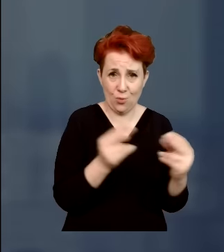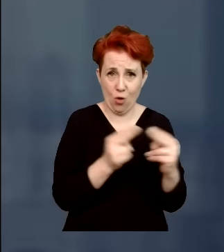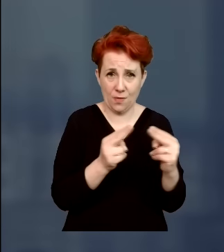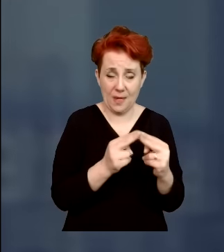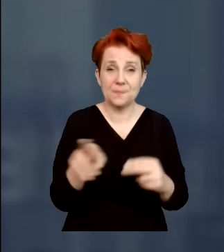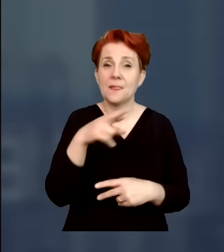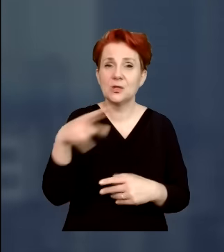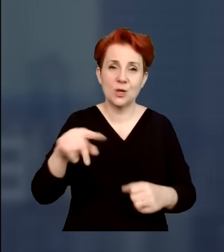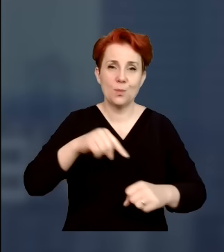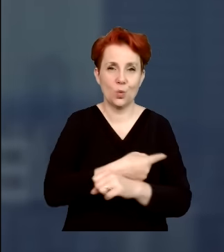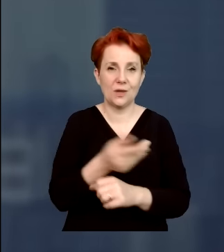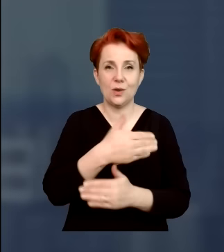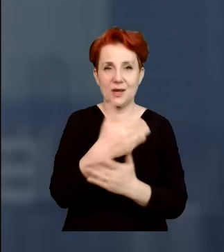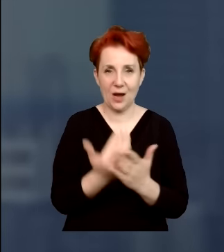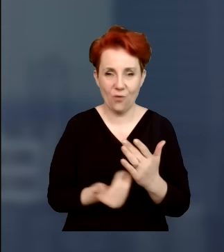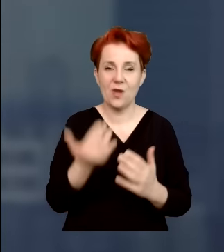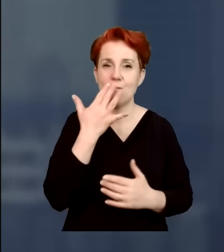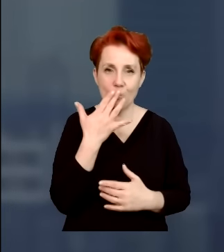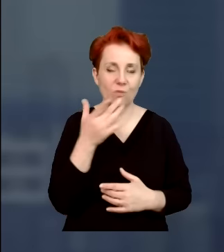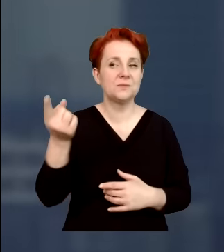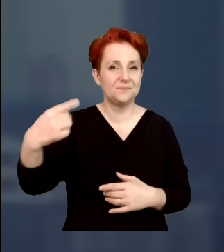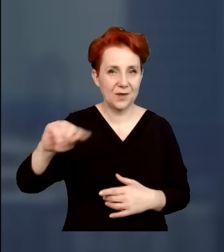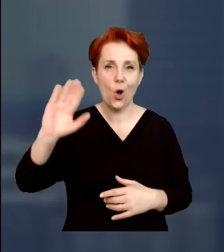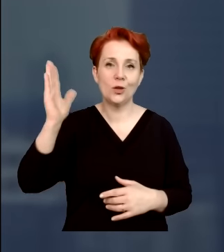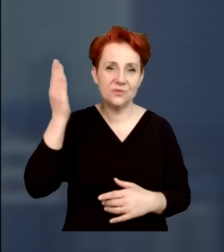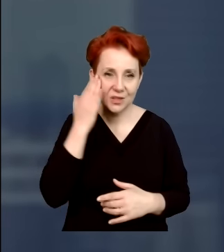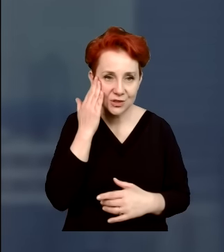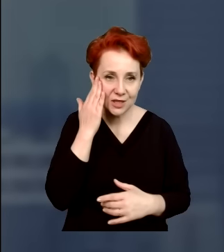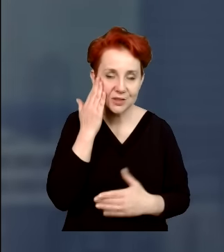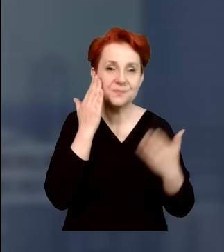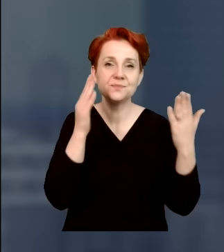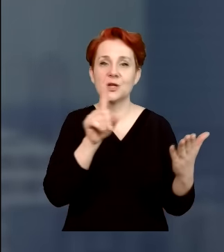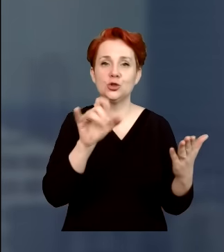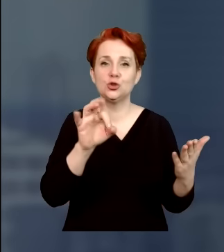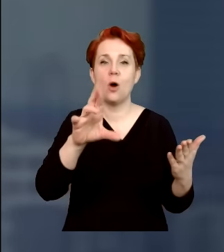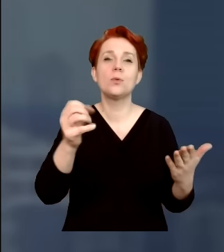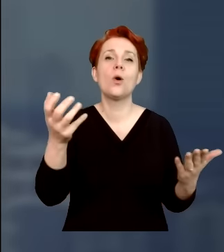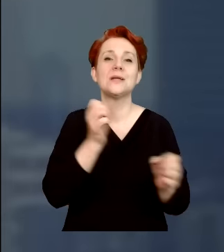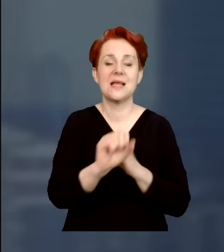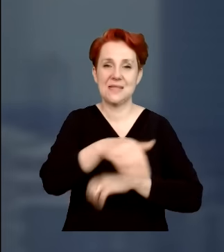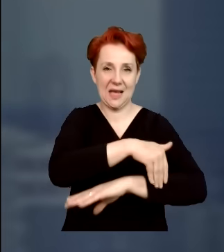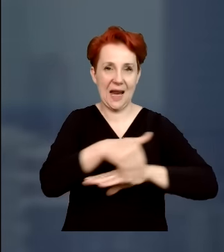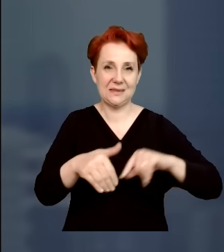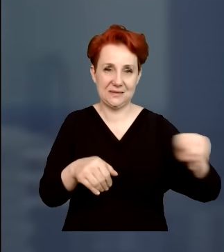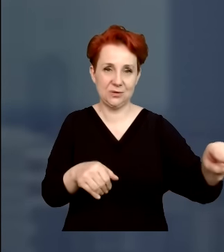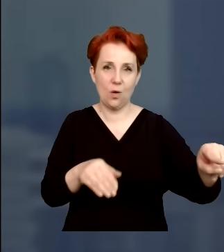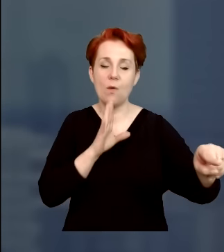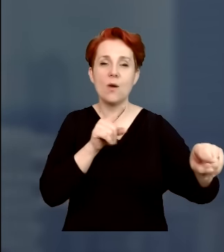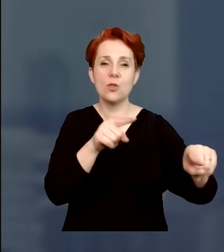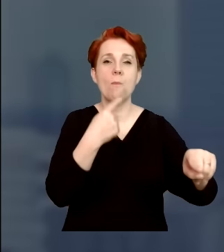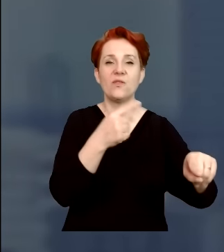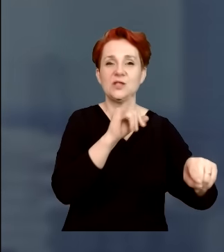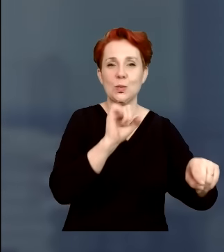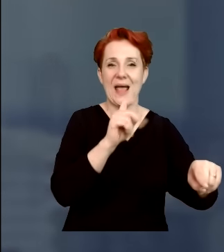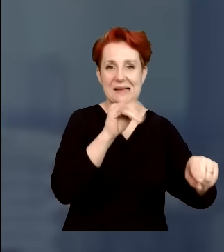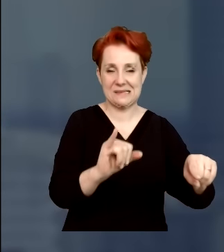krajowej, który mówi, że oni wiedzieli przecież, że Zbigniew Ziobro jest za granicą, bo o tym bodajże powiedział Patryk Jaki, no